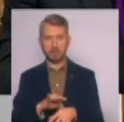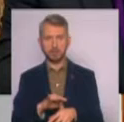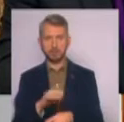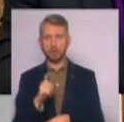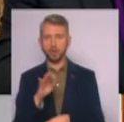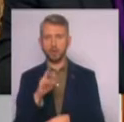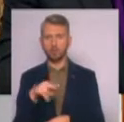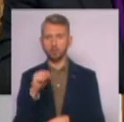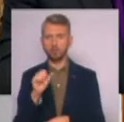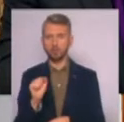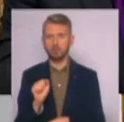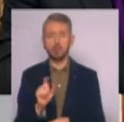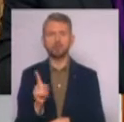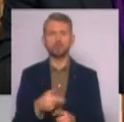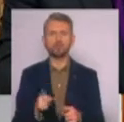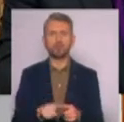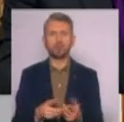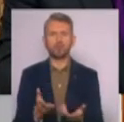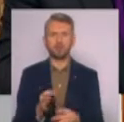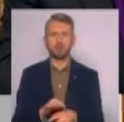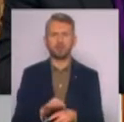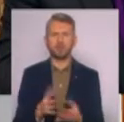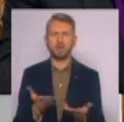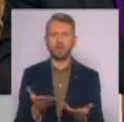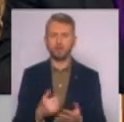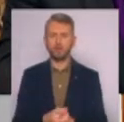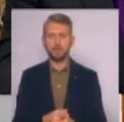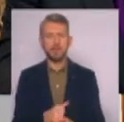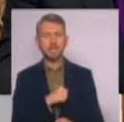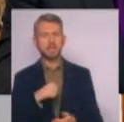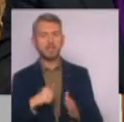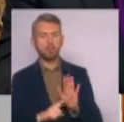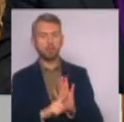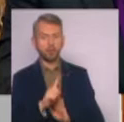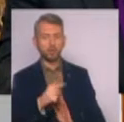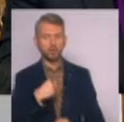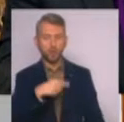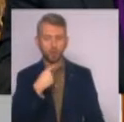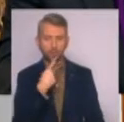хотлок. Что это не заболевание? Ну, мы как раз с самого початку сегодня... я говорив,